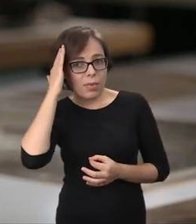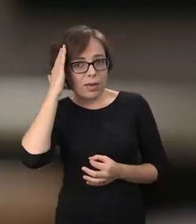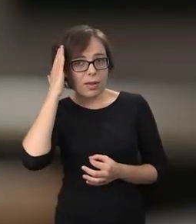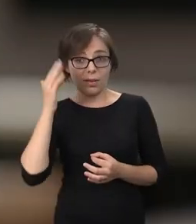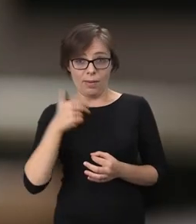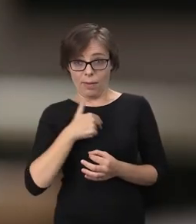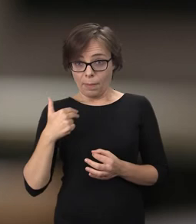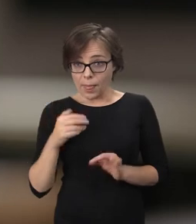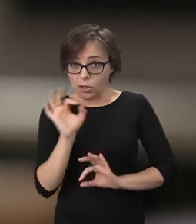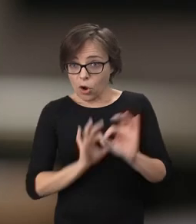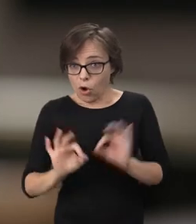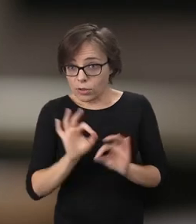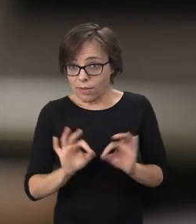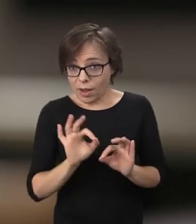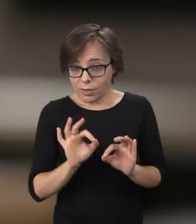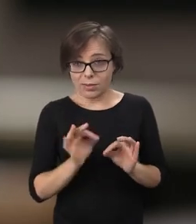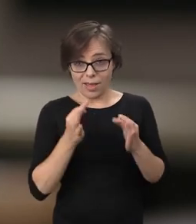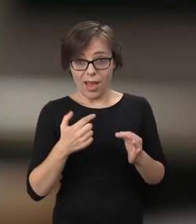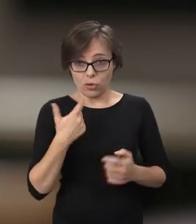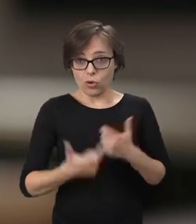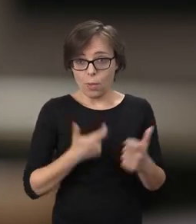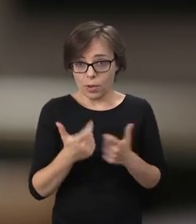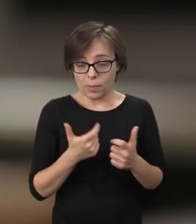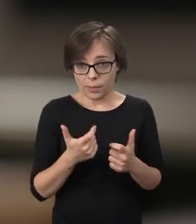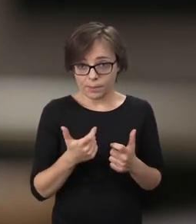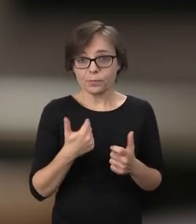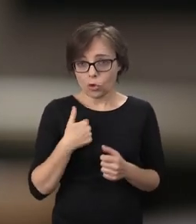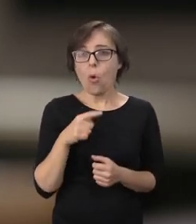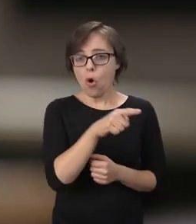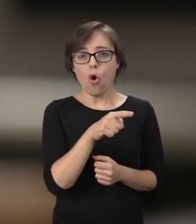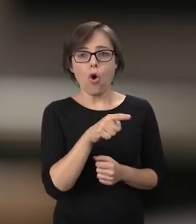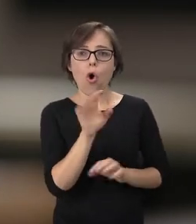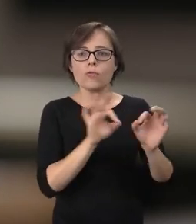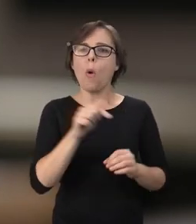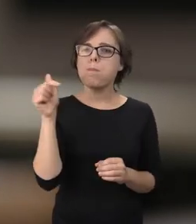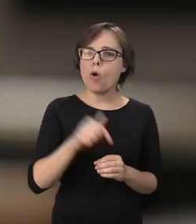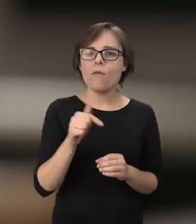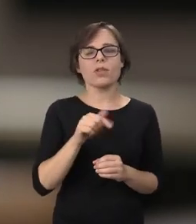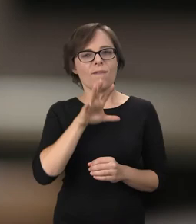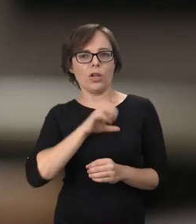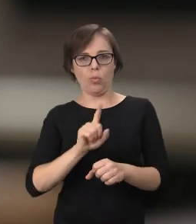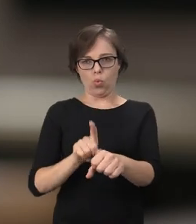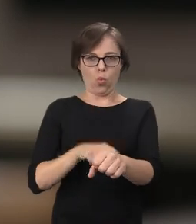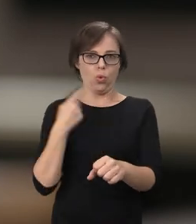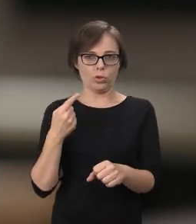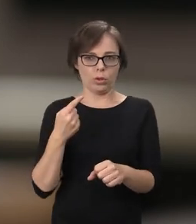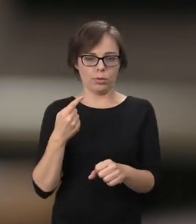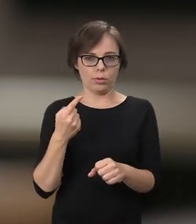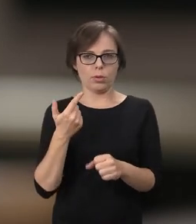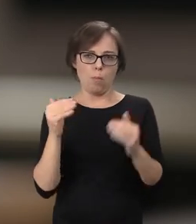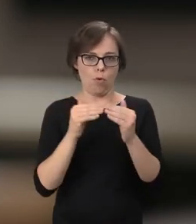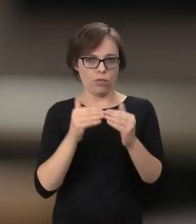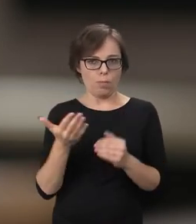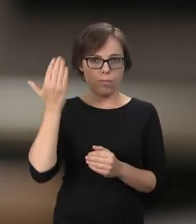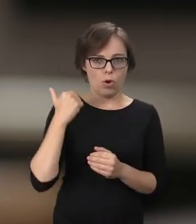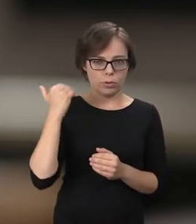wiedzy, nasze konserwacje powinny i myślę, że przetrwają dużo dłuższy okres czasu